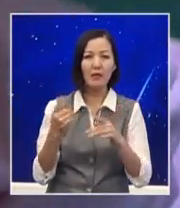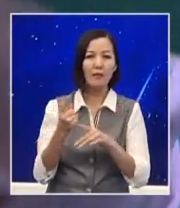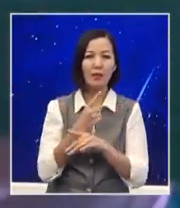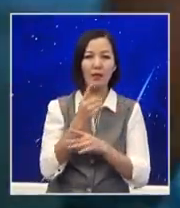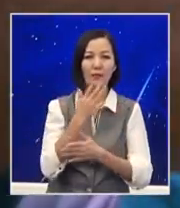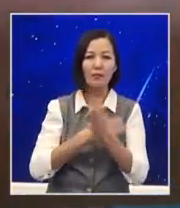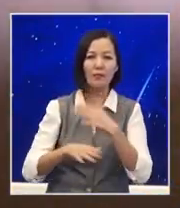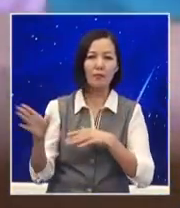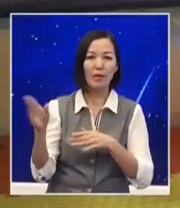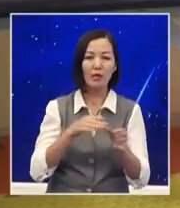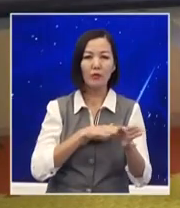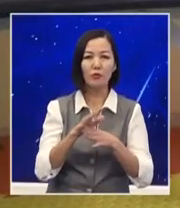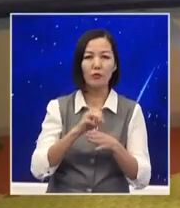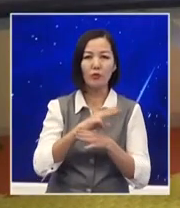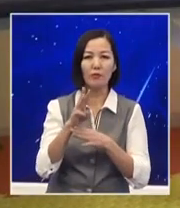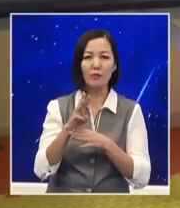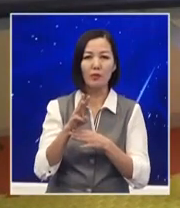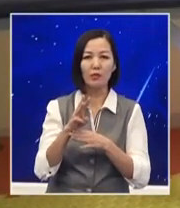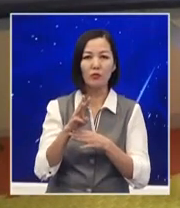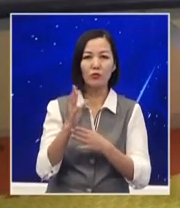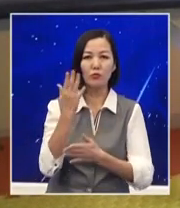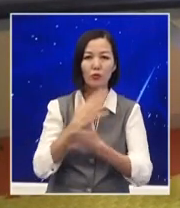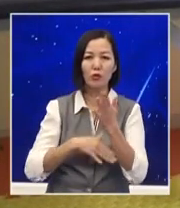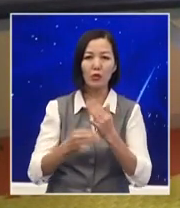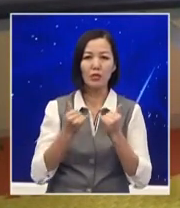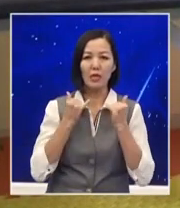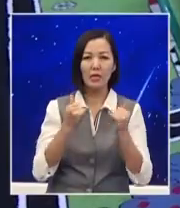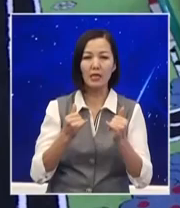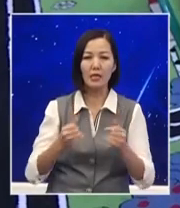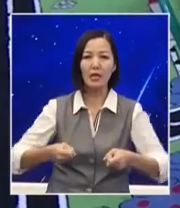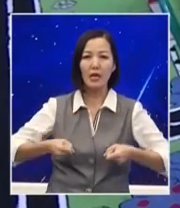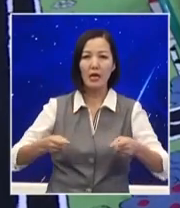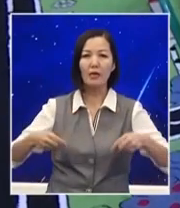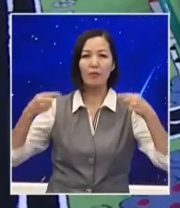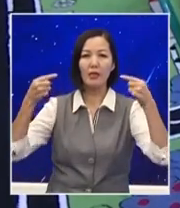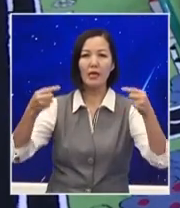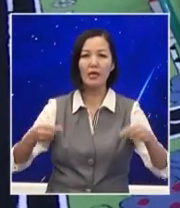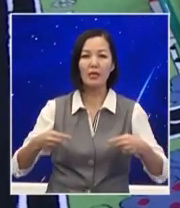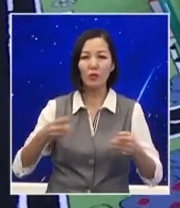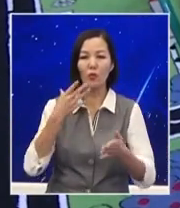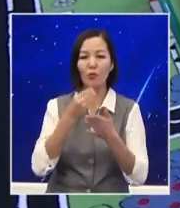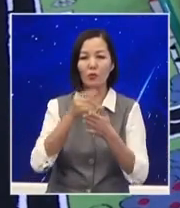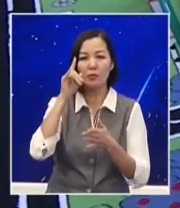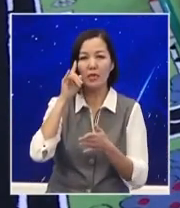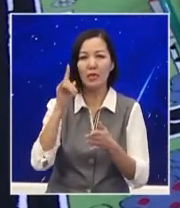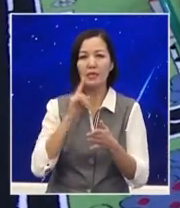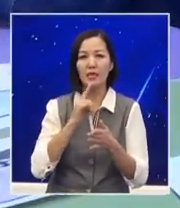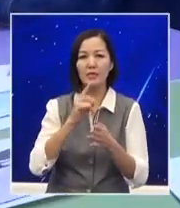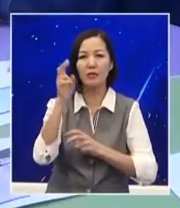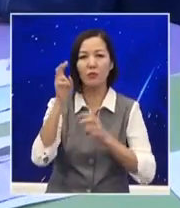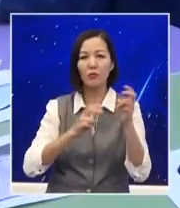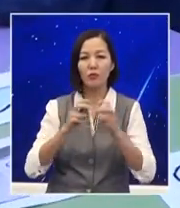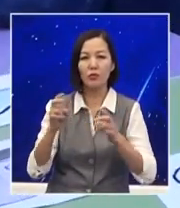рет мұқтаждардың барлығын толық қамтамасыз ету үшін мүгедектерге арналған арбалардың отандық өндірісі іске